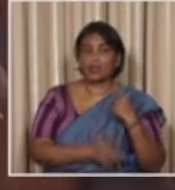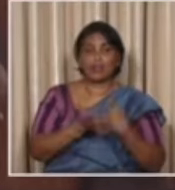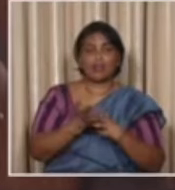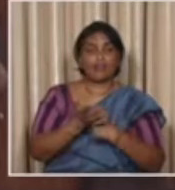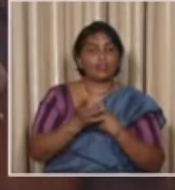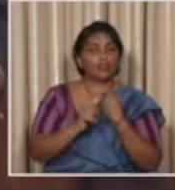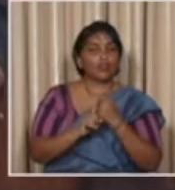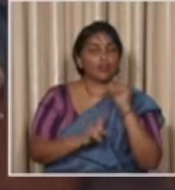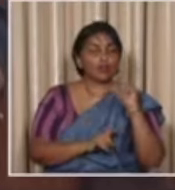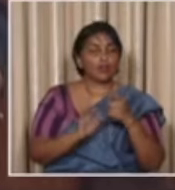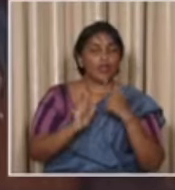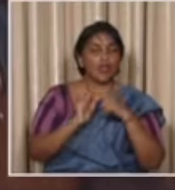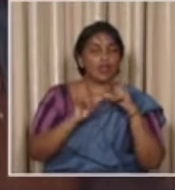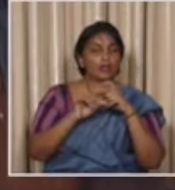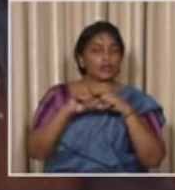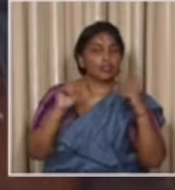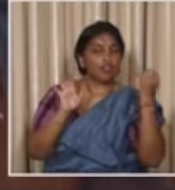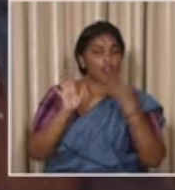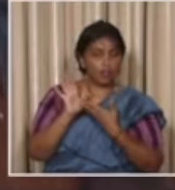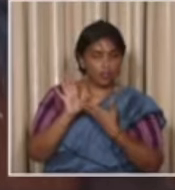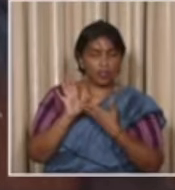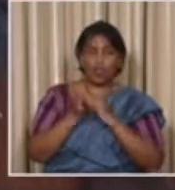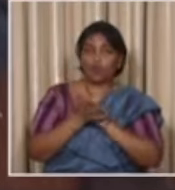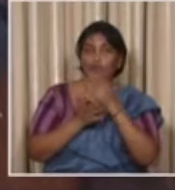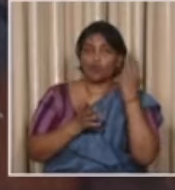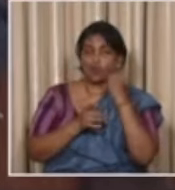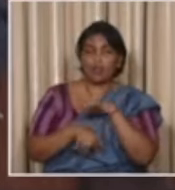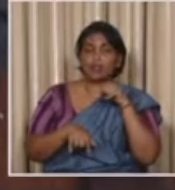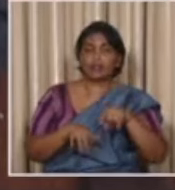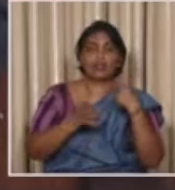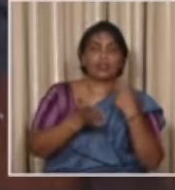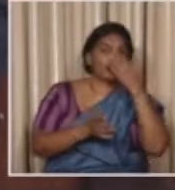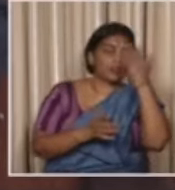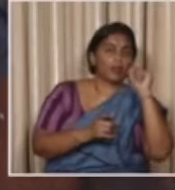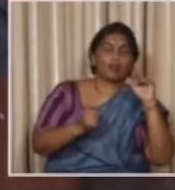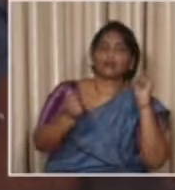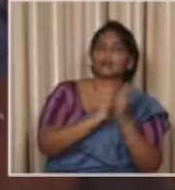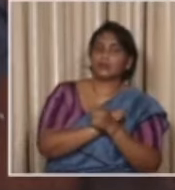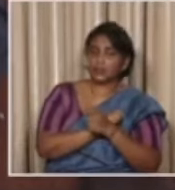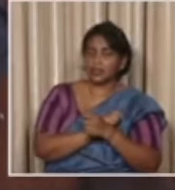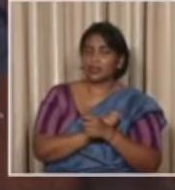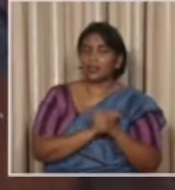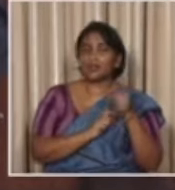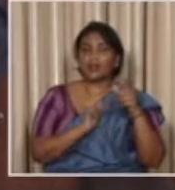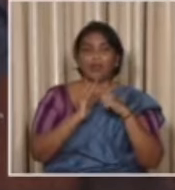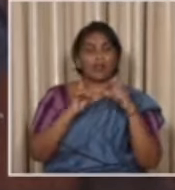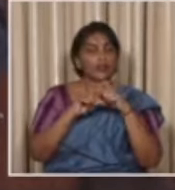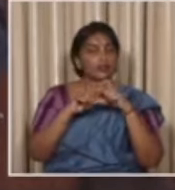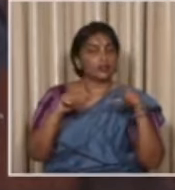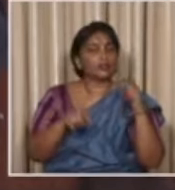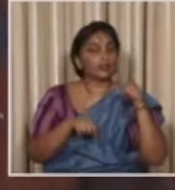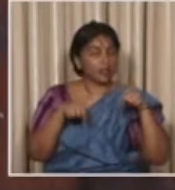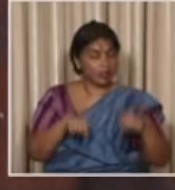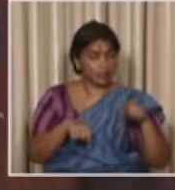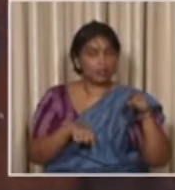කුගන්. මෙන්න තියෙනවා එයාගේ ඐඩෙන්ටි කාඩ් නම්බරය. දැන් එයා හුසෙයින් කියලා හිටපු එක්කෙනා දැන් අද රවේන්ද්‍රන් කුගන්. මේ රවේන්ද්‍රන් කුගන්ගේ ඐඩෙන්ටි කාඩ් නම්බරය තියෙනවා. එයා